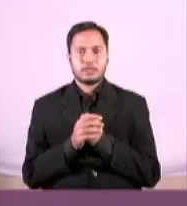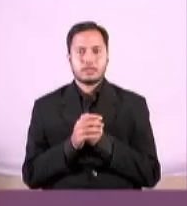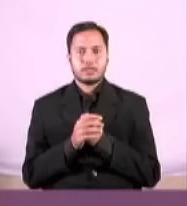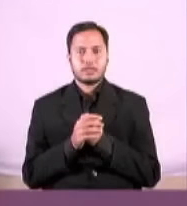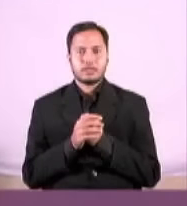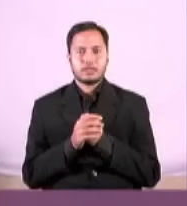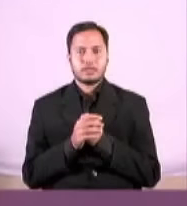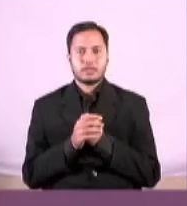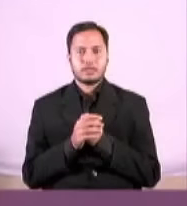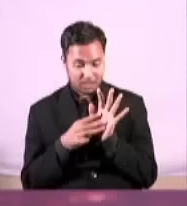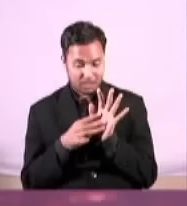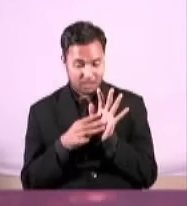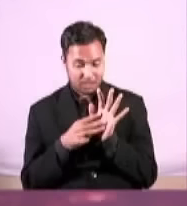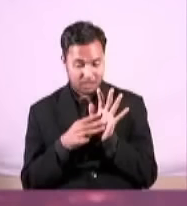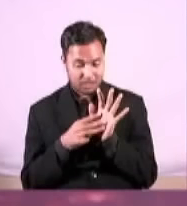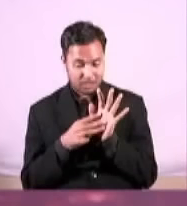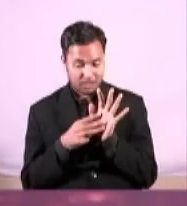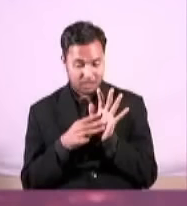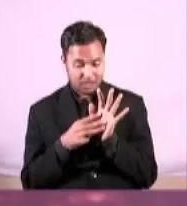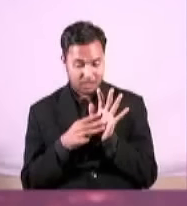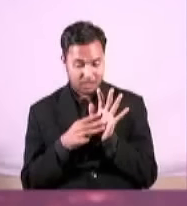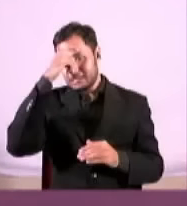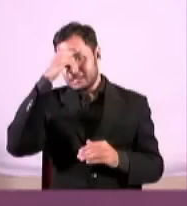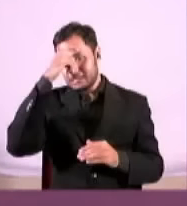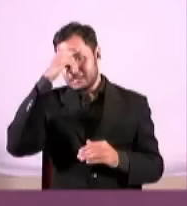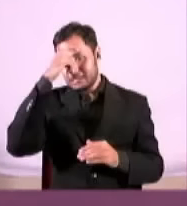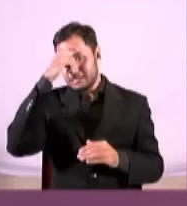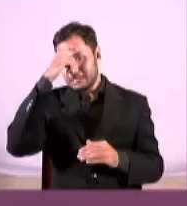persoalannya rumah sakitnya tak ada